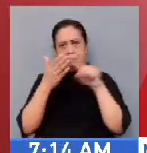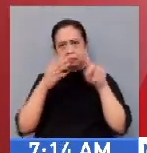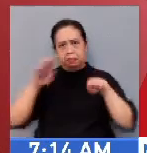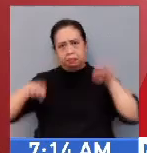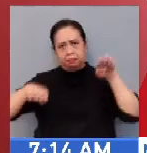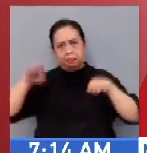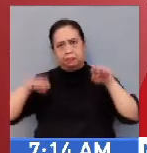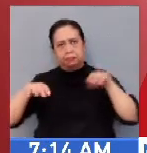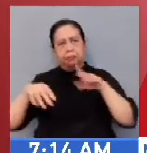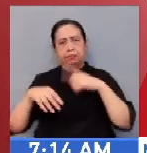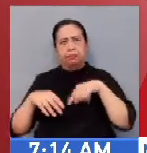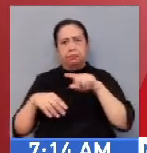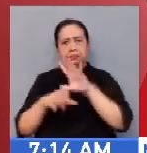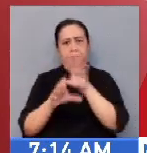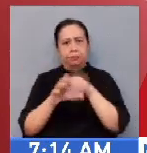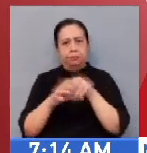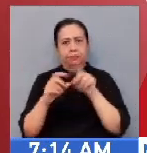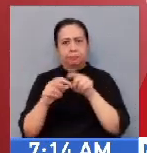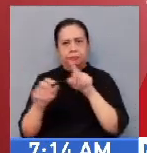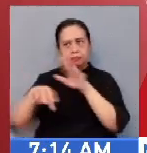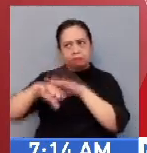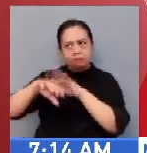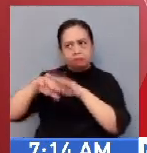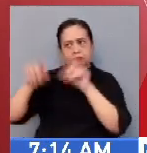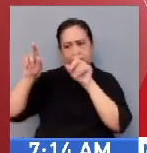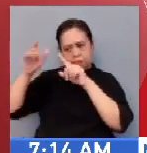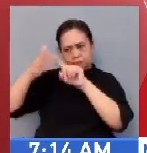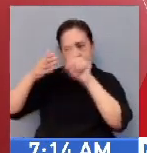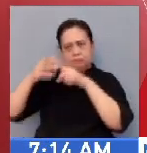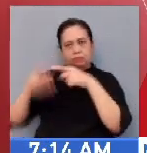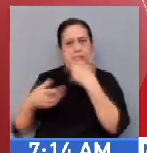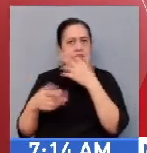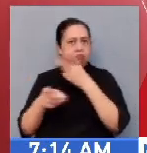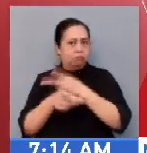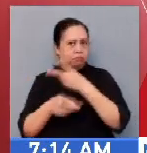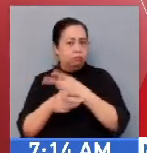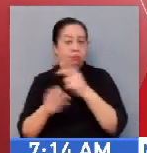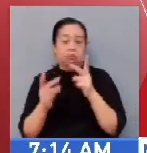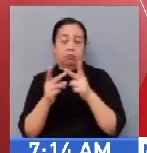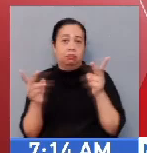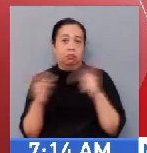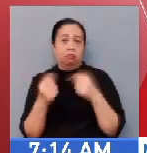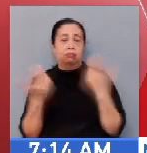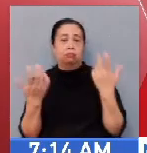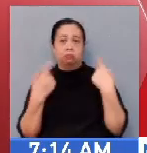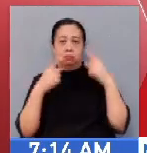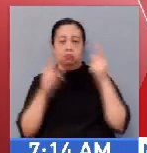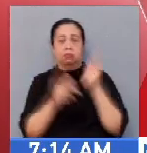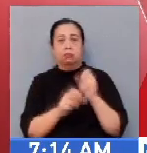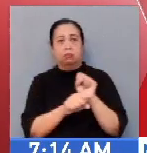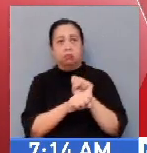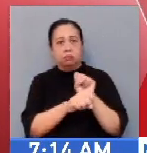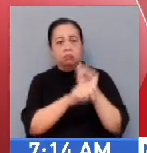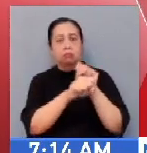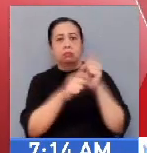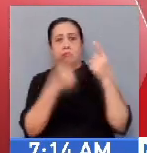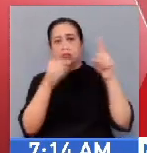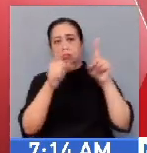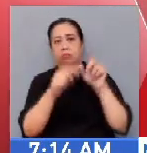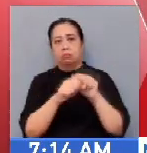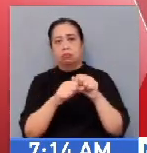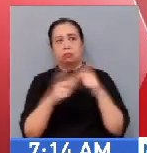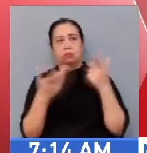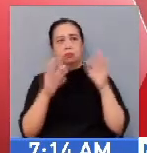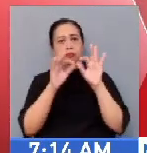sa pag-fiscalize at the same time naging napaka-produktibo sa forma ng mga